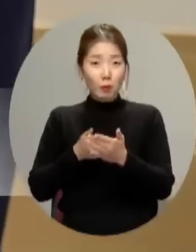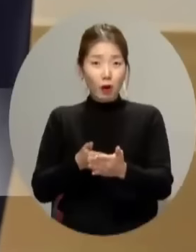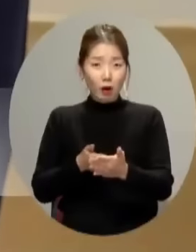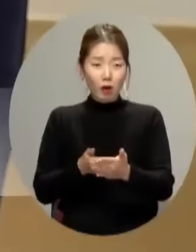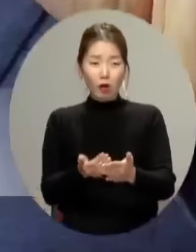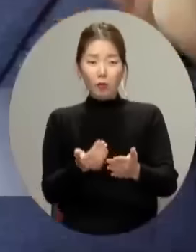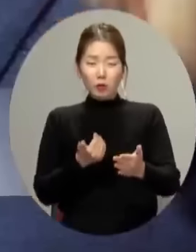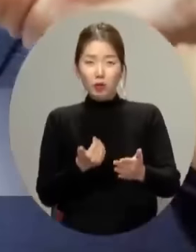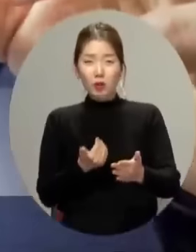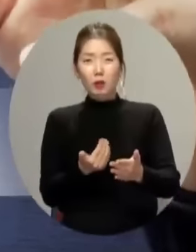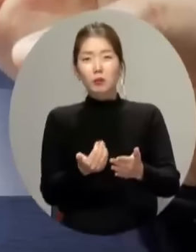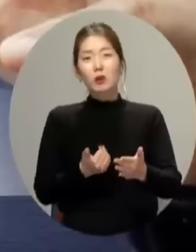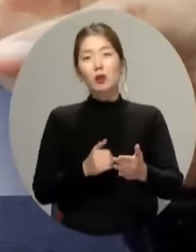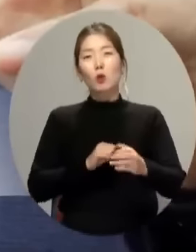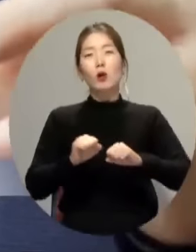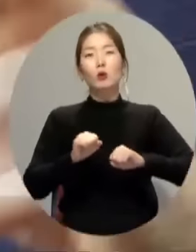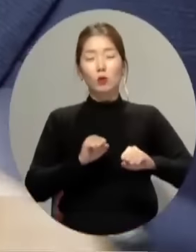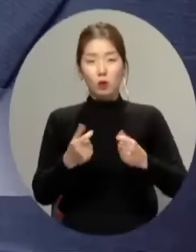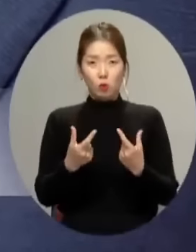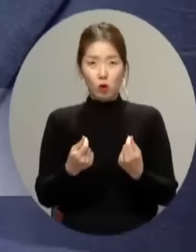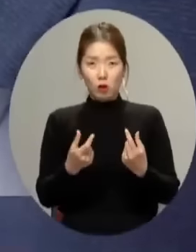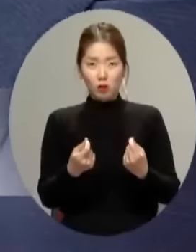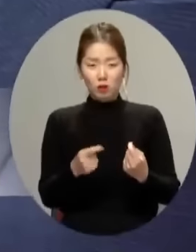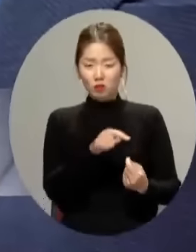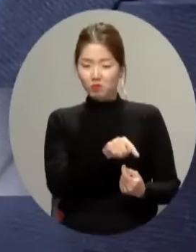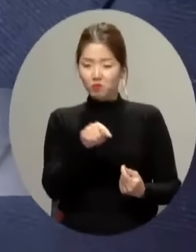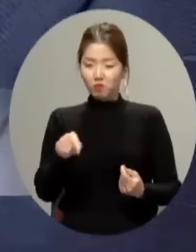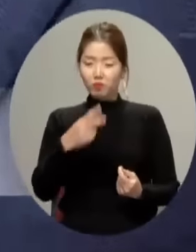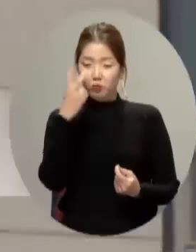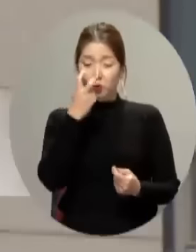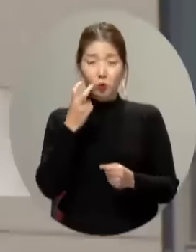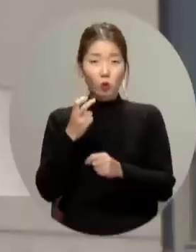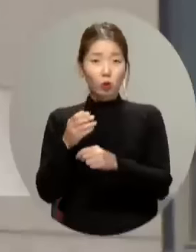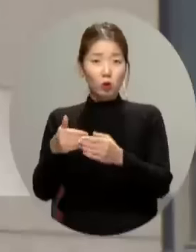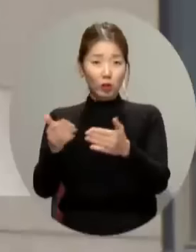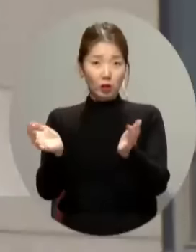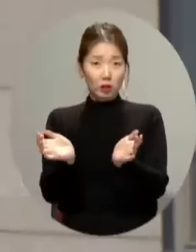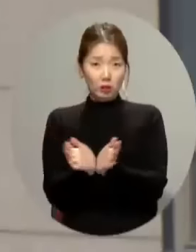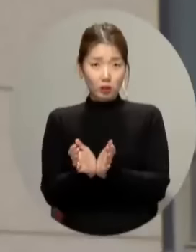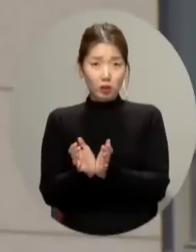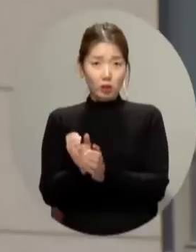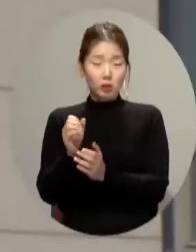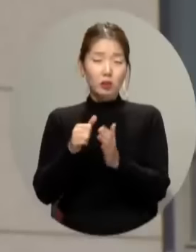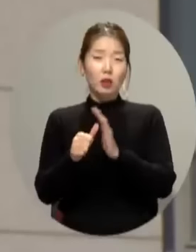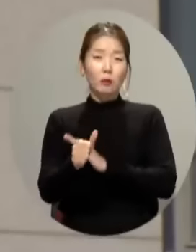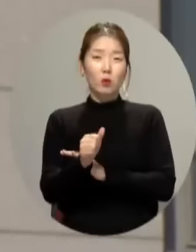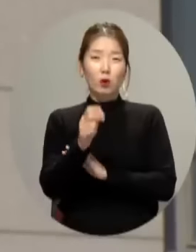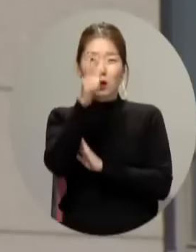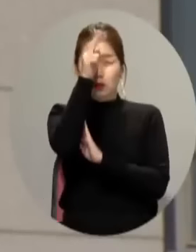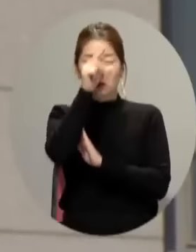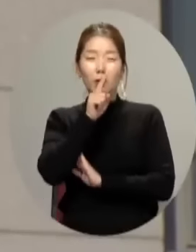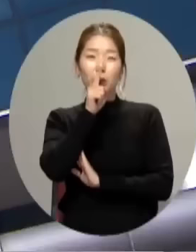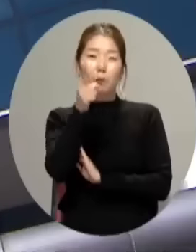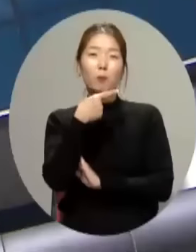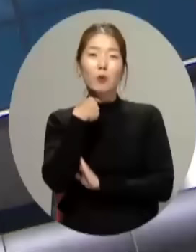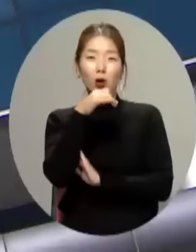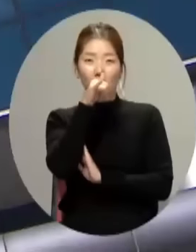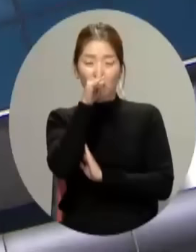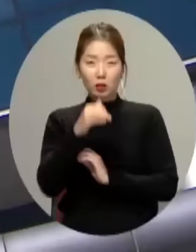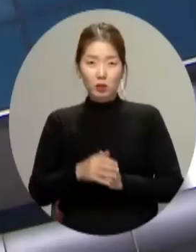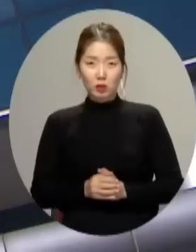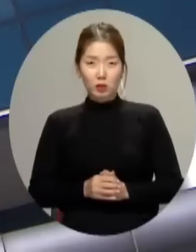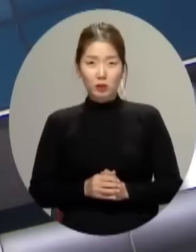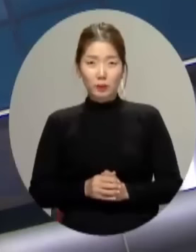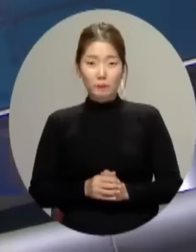사전 선거 운동을 한 혐의로 후보 예정자와 여론조사 기관 대표가 최근 검찰에 고발되기도 했습니다